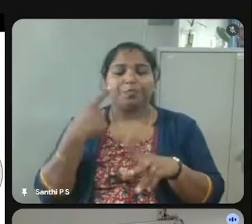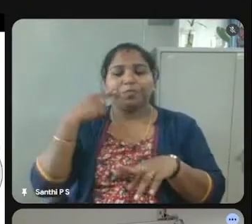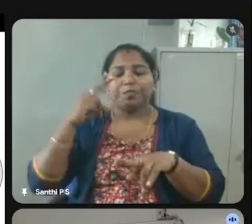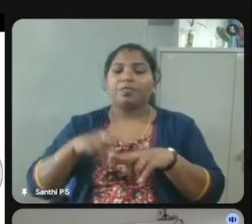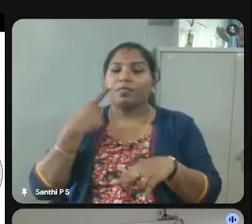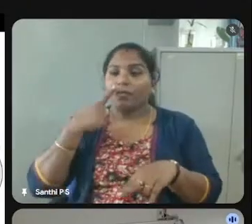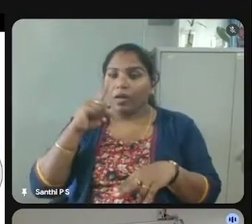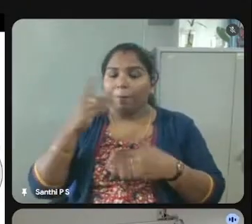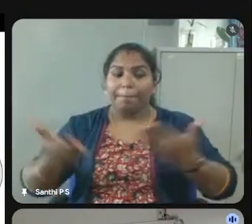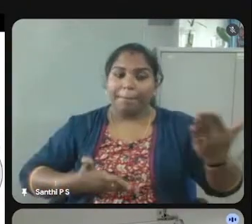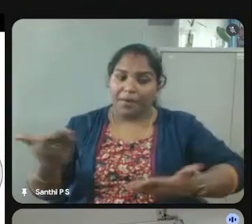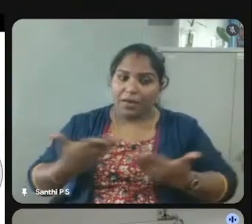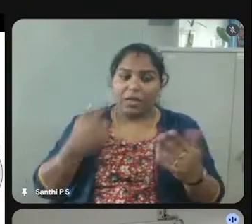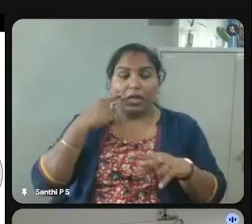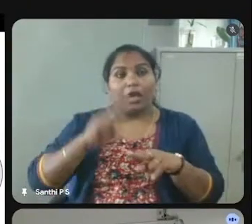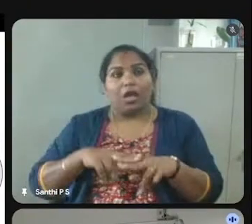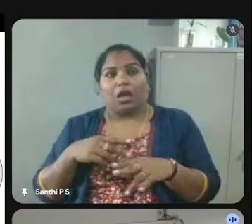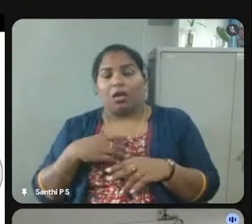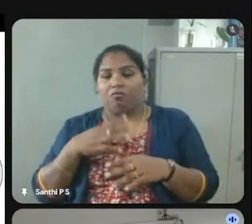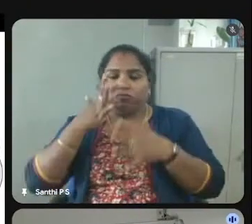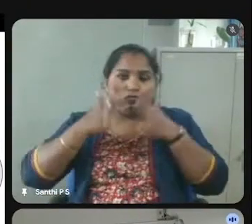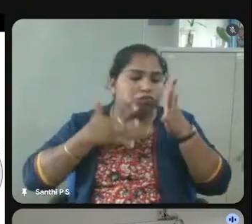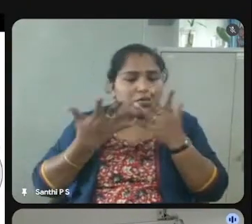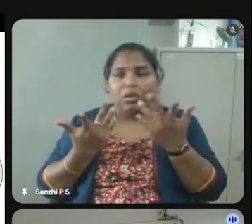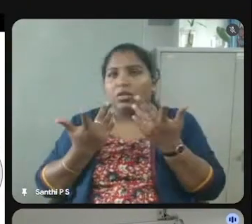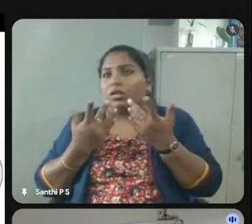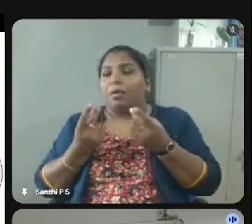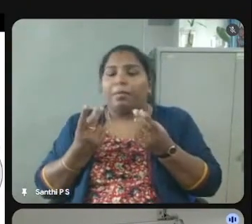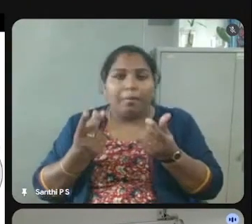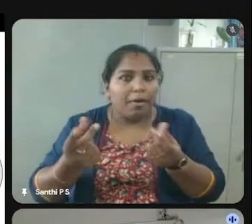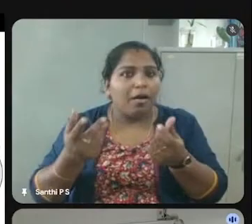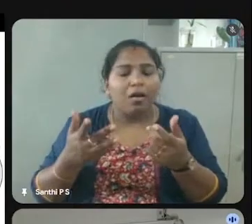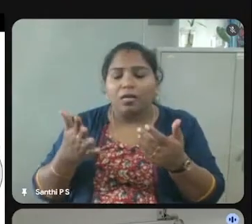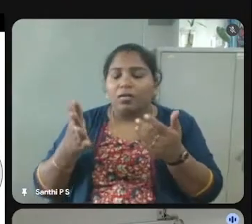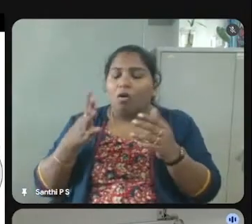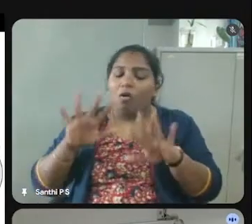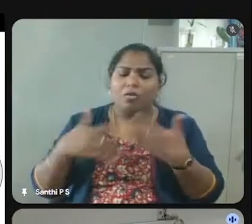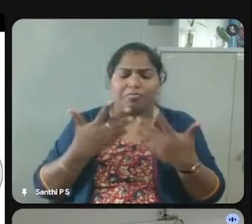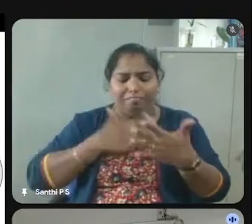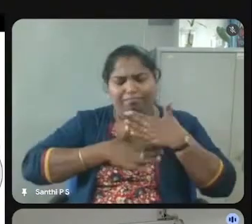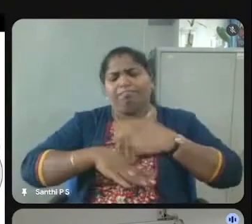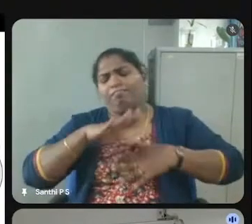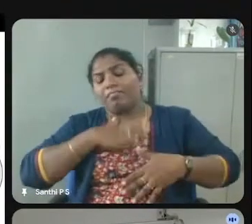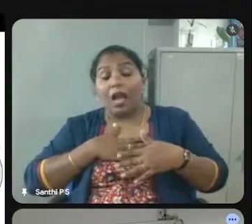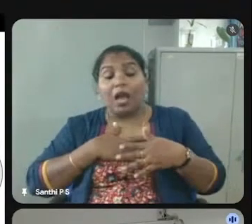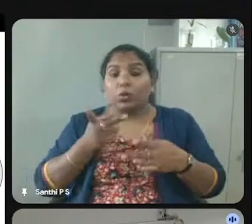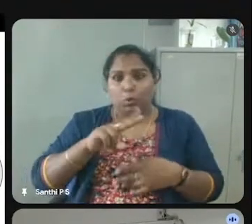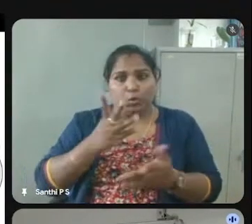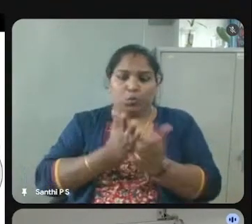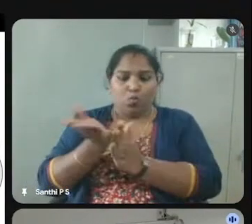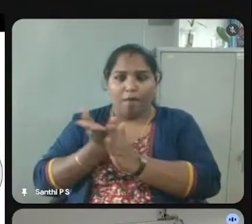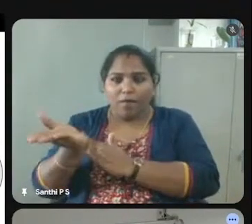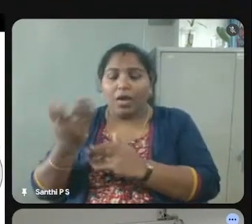പെരുമാറുന്നത്, നമുക്ക് ആദ്യം നമ്മൾ പെട്ടെന്ന് വെപ്രാളപ്പെടുന്ന ഒരു രീതിയാണോ, അതോ എന്ത് വന്നാലും കാമായിട്ട് പെരുമാറുന്ന ഒരു രീതിയാണോ, അത് ഏത് രീതി തന്നെയാണെങ്കിലും അത്